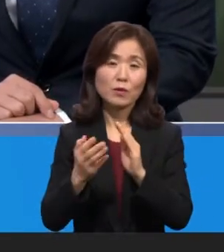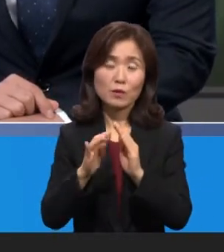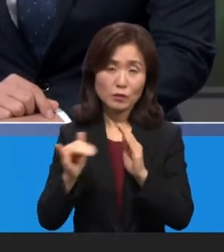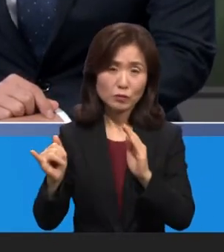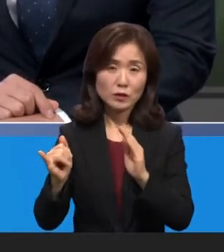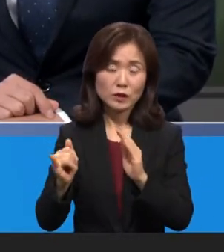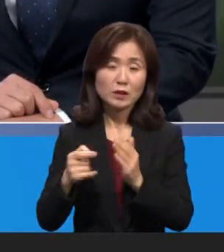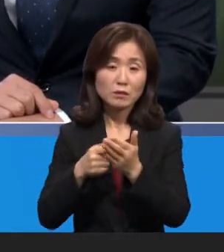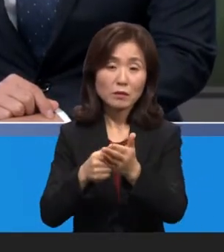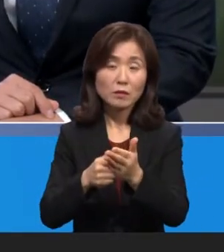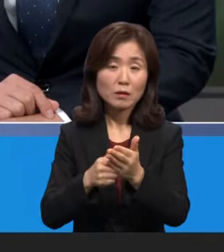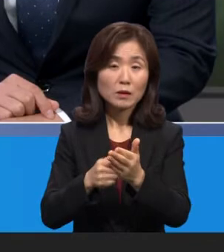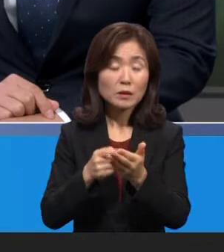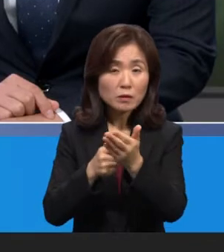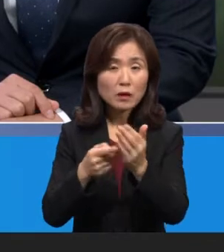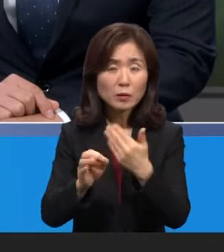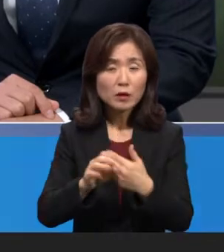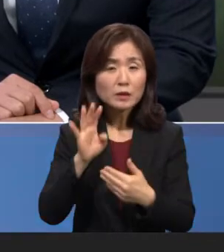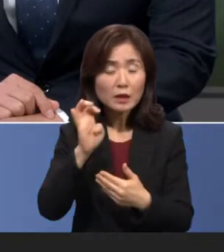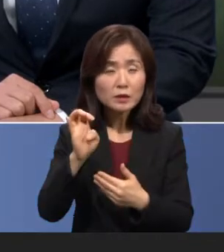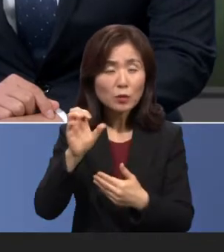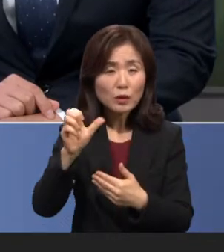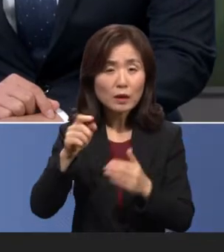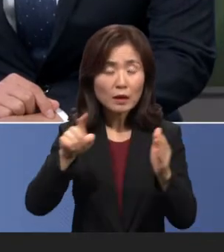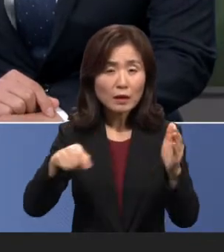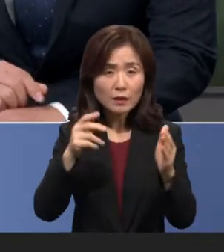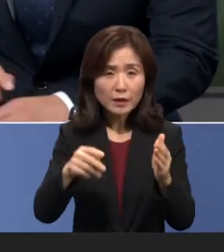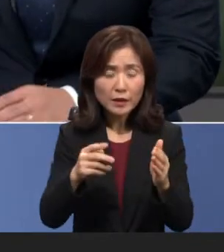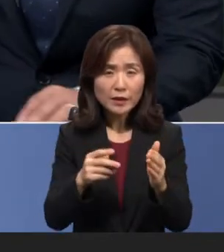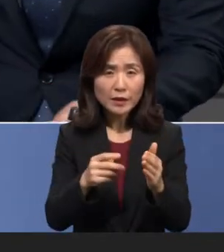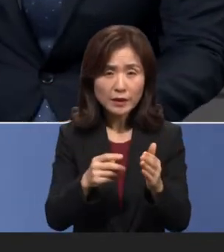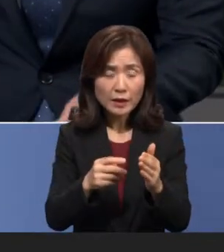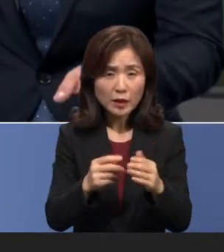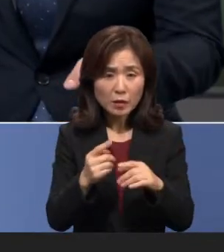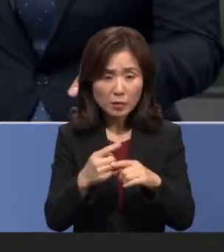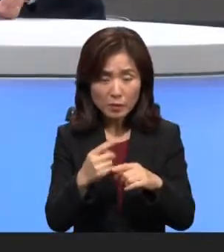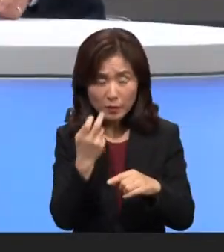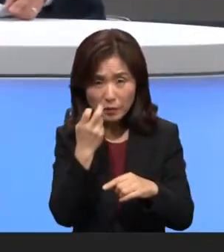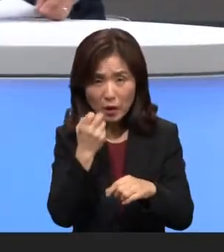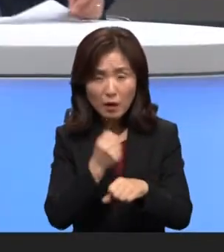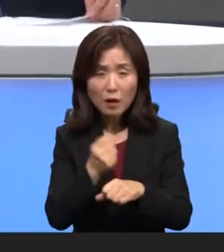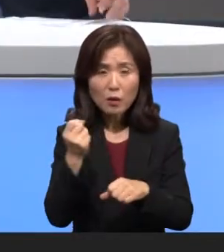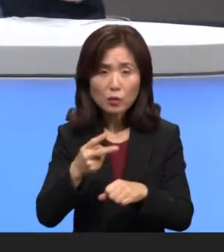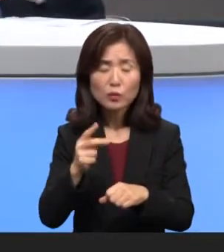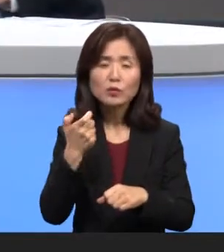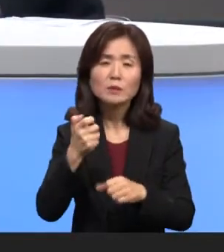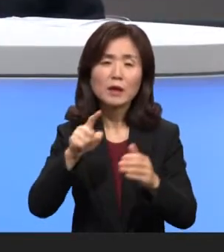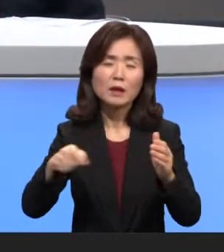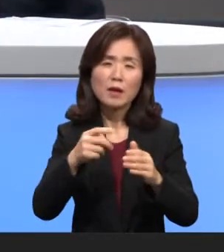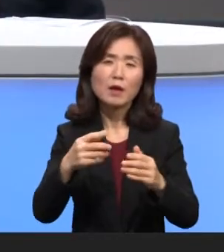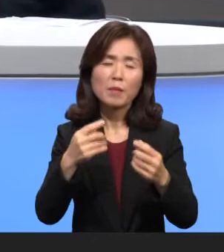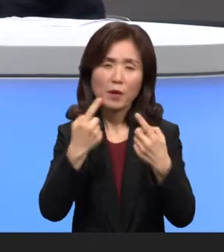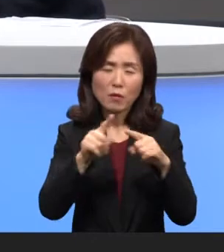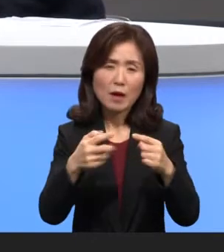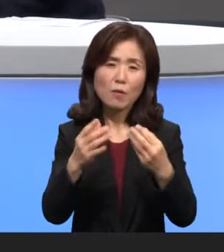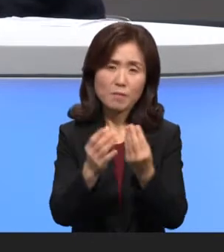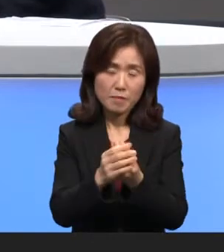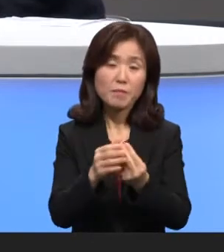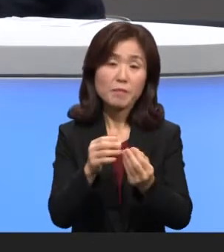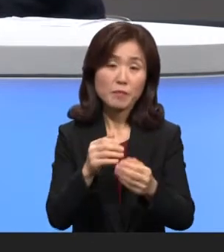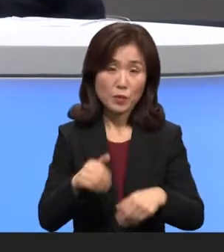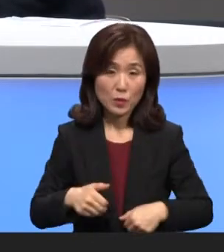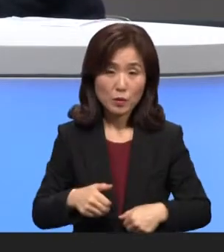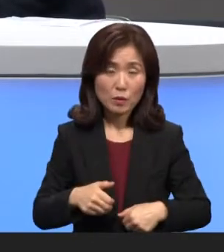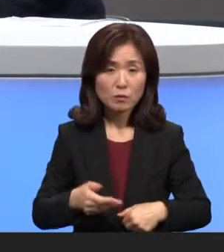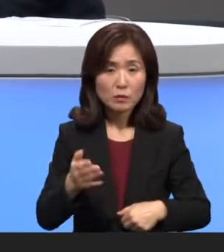평가를 시작하고 60일 안에 평가를 마무리해야 합니다 4 하지만 최근엔 호로 나 때문에 이런 평가가 지연되거나